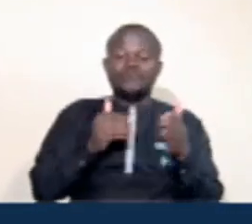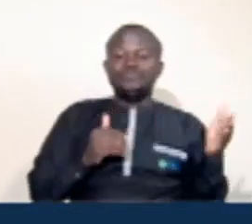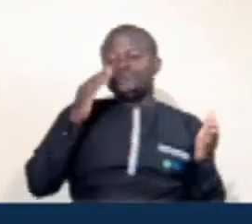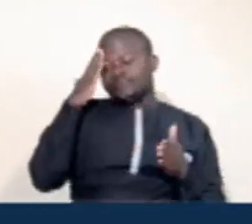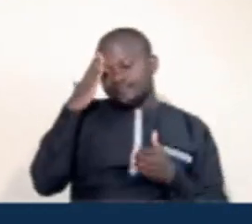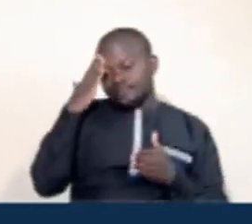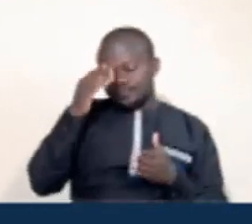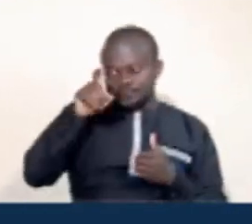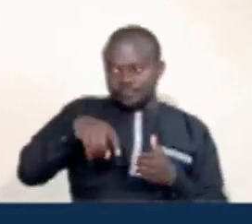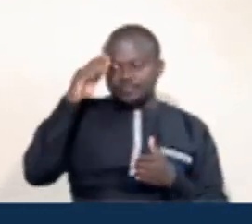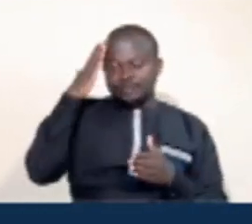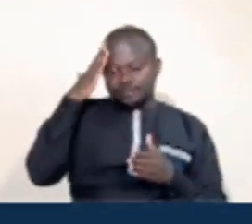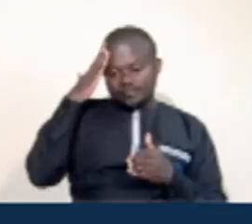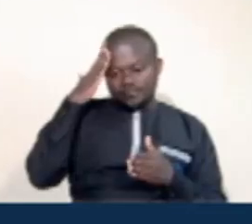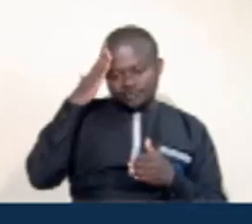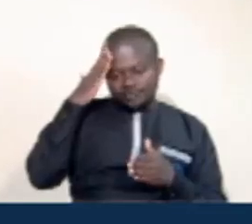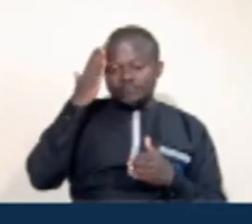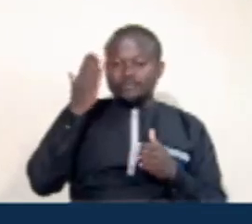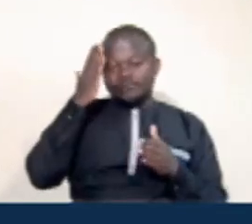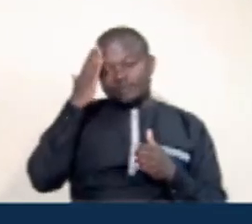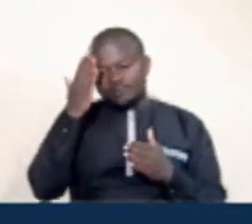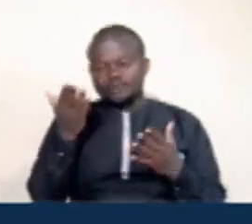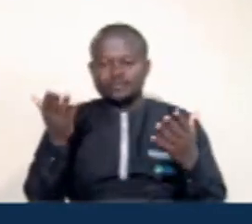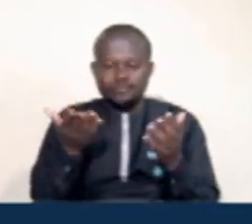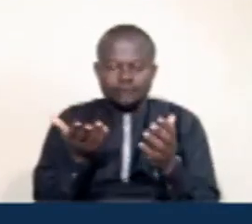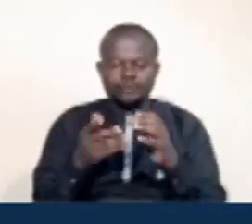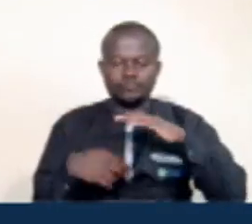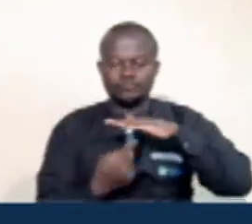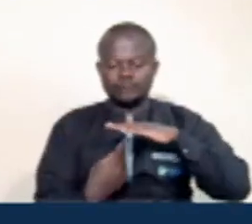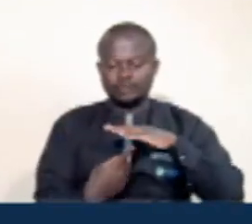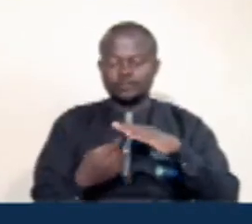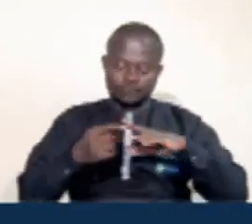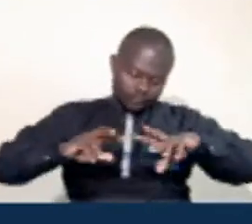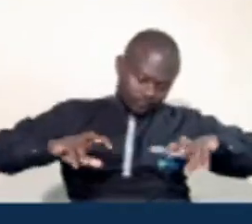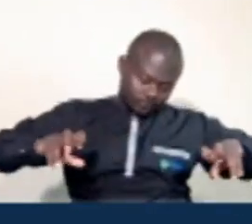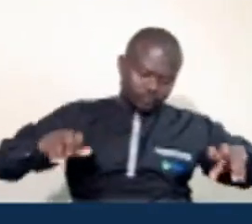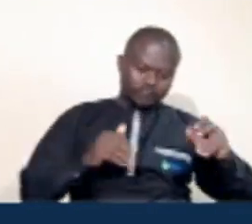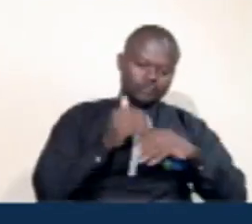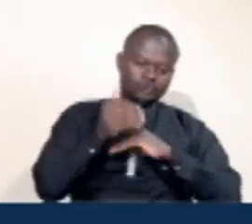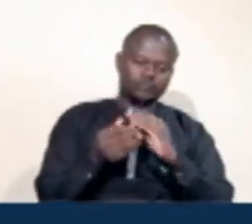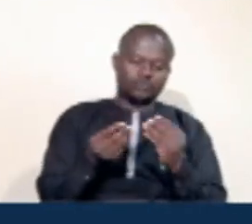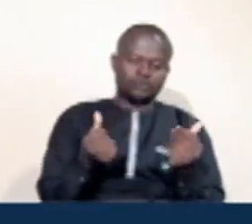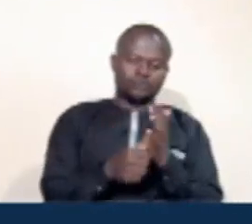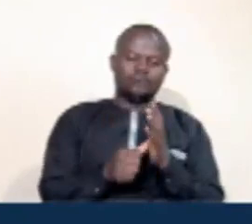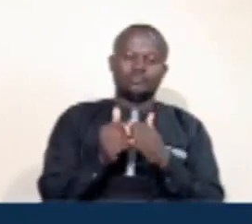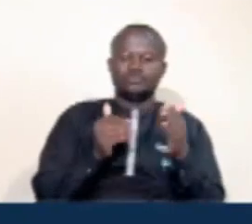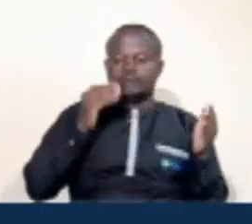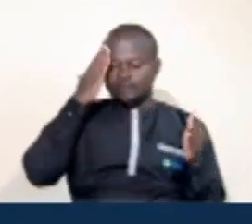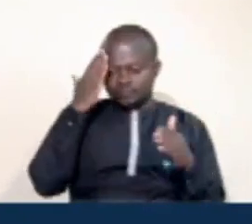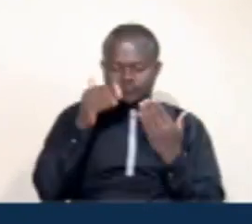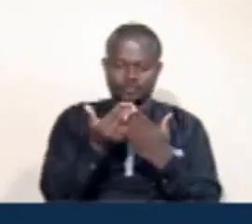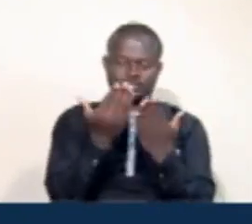ubanza kubimenya ubanza kubimenya ukamenya uko bihagaze bityo noneho ukaza kujya gukemura ikibazo wabanje kukimenya